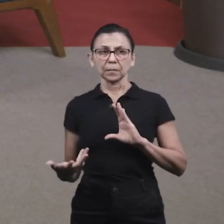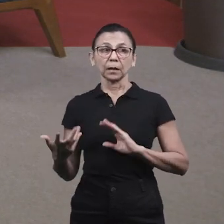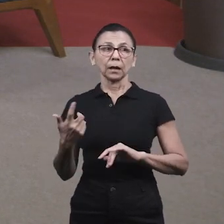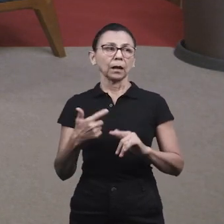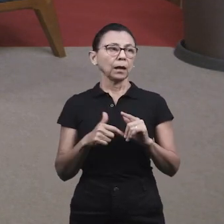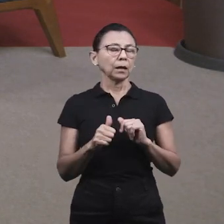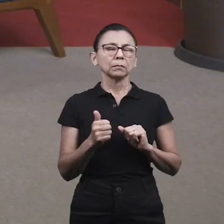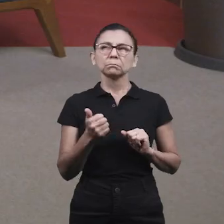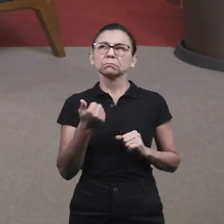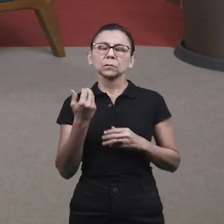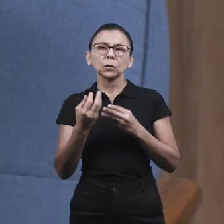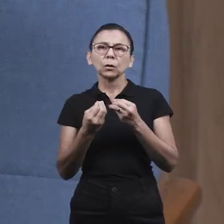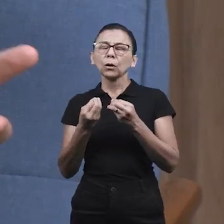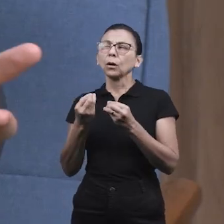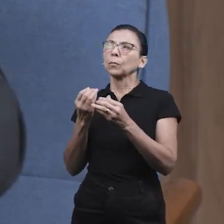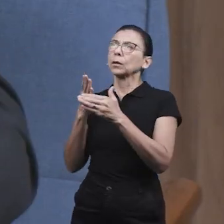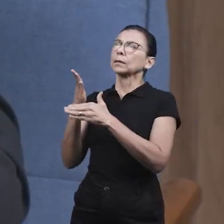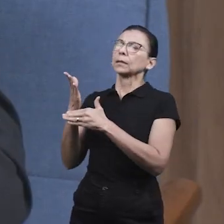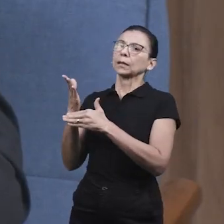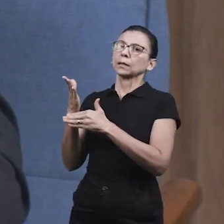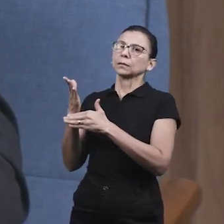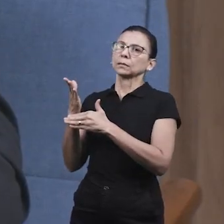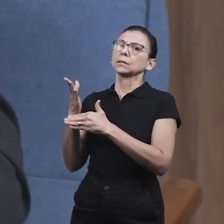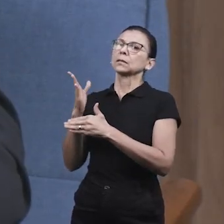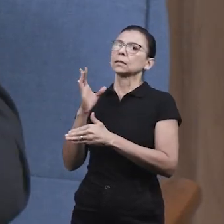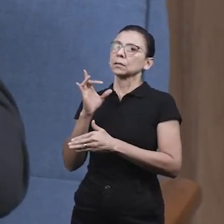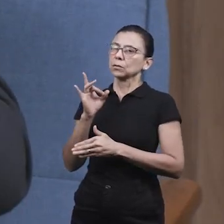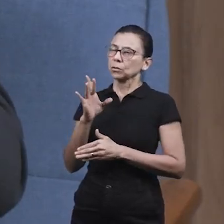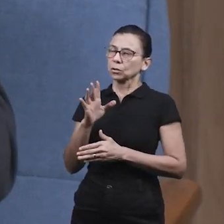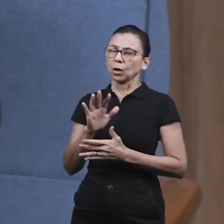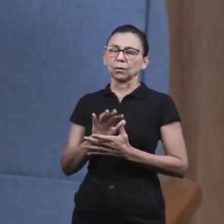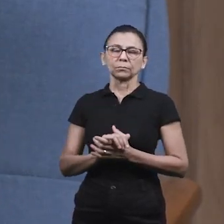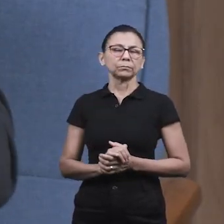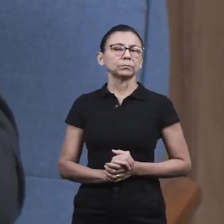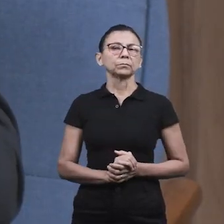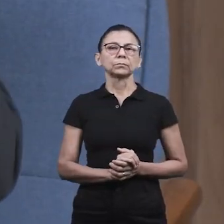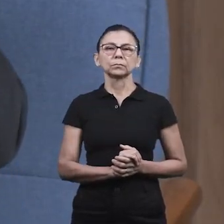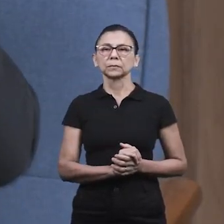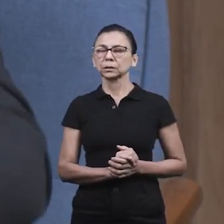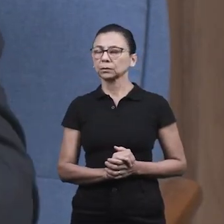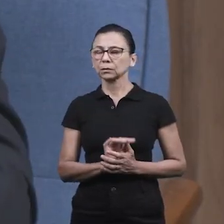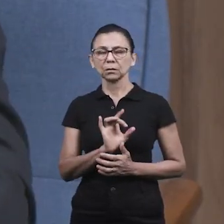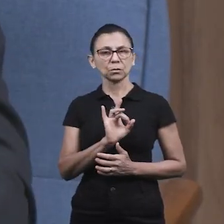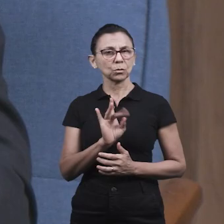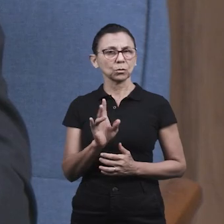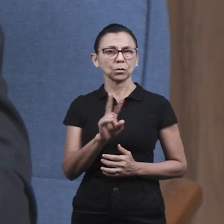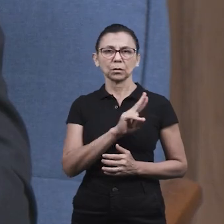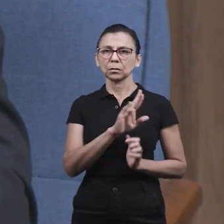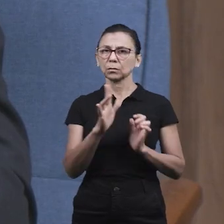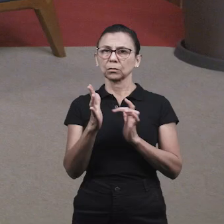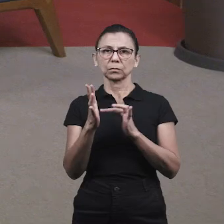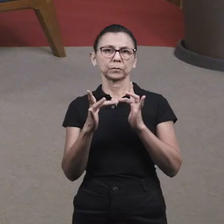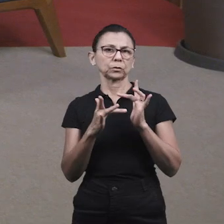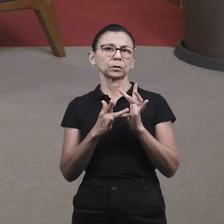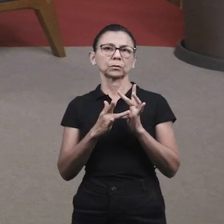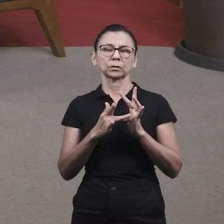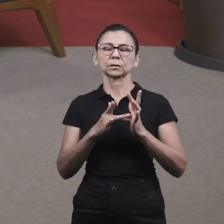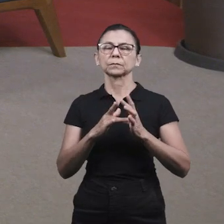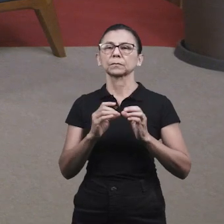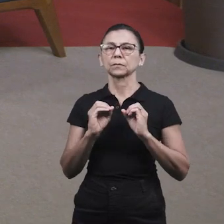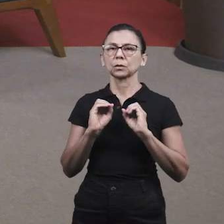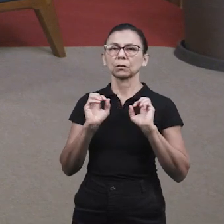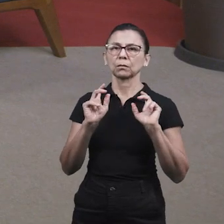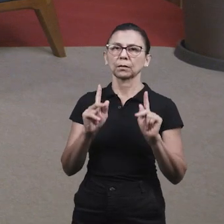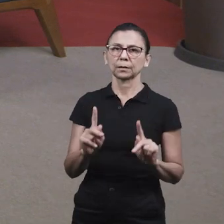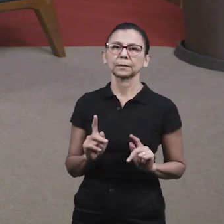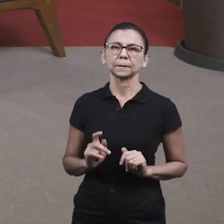le chemin, la vérité et la vie. Et le texte complète en disant, et personne, c'est-à-dire il n'y a pas une autre manière